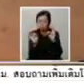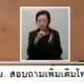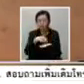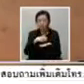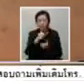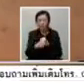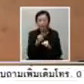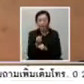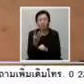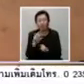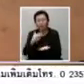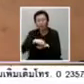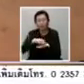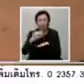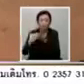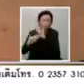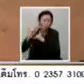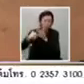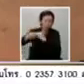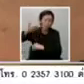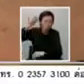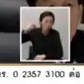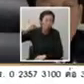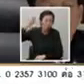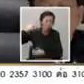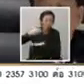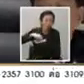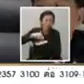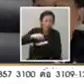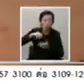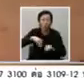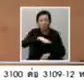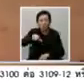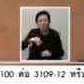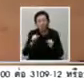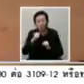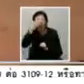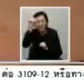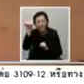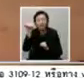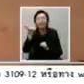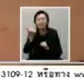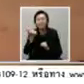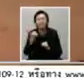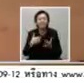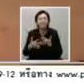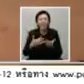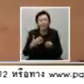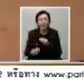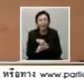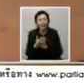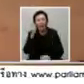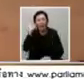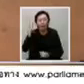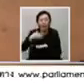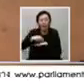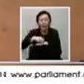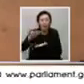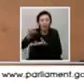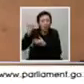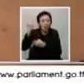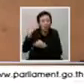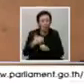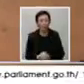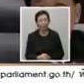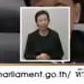มากแล้วท่านก็ต้องเล่าประวัติย้อนหลังหน่อยคนอื่นจะลืมก็ธรรมดา ครับ ก็ให้โอกาสท่านเกริ่นหน่อยนะครับ